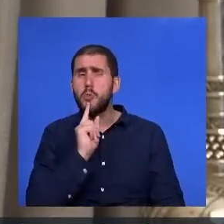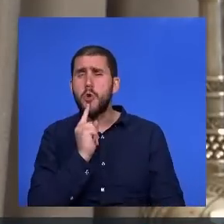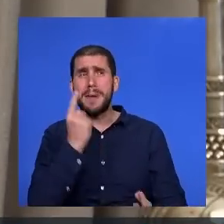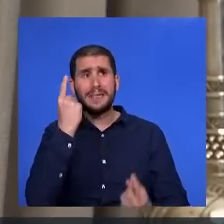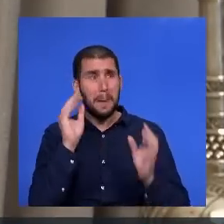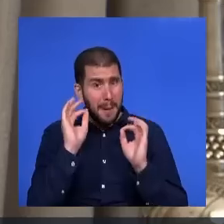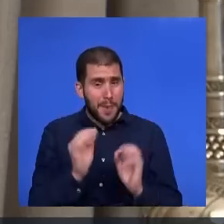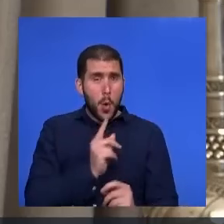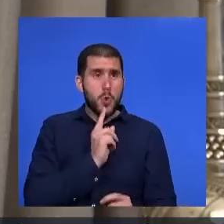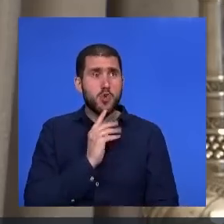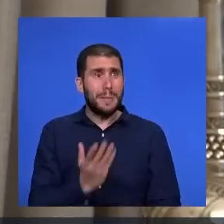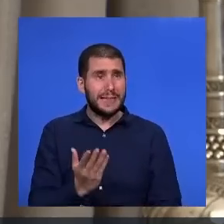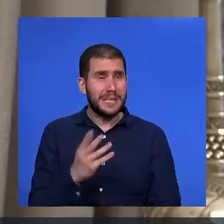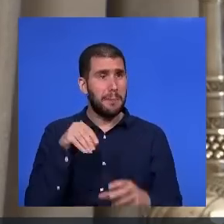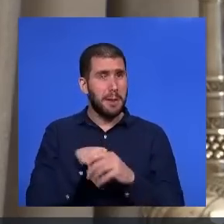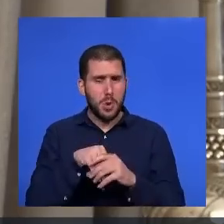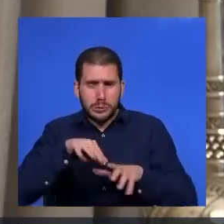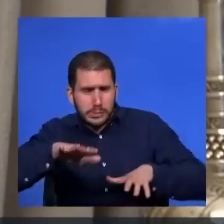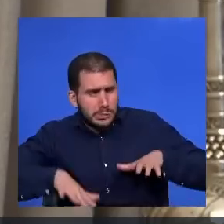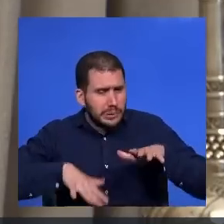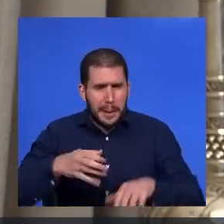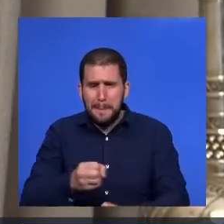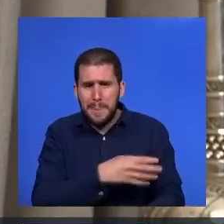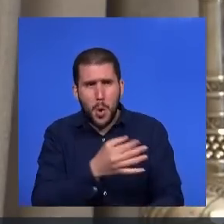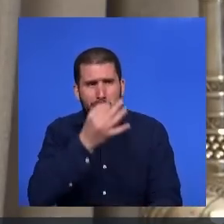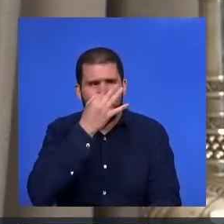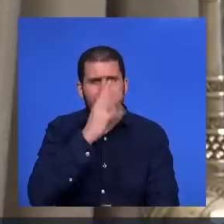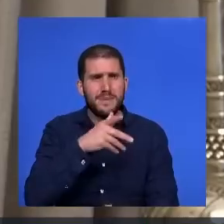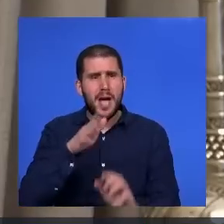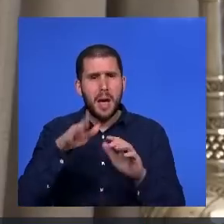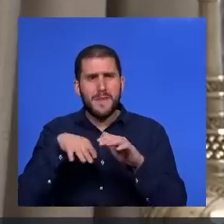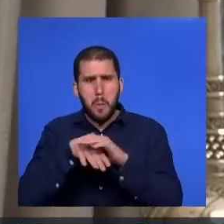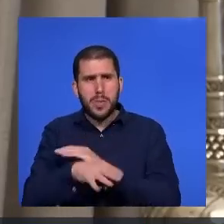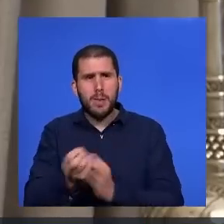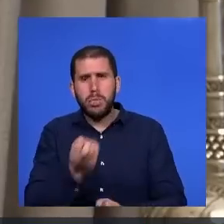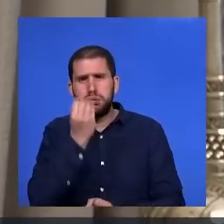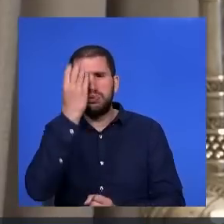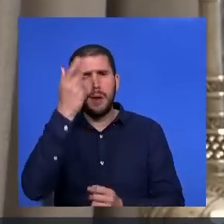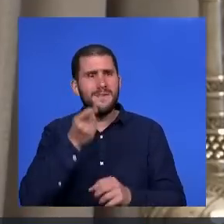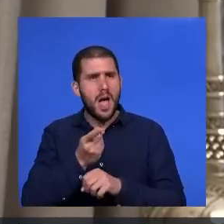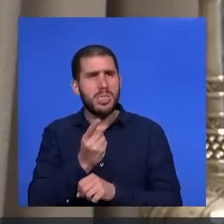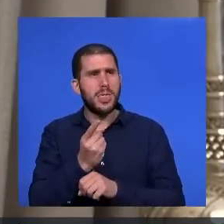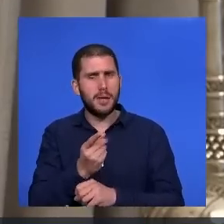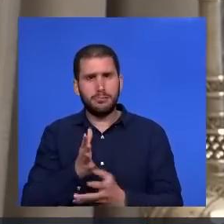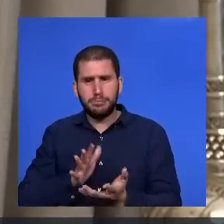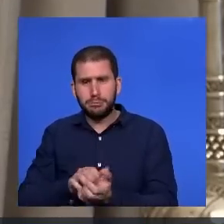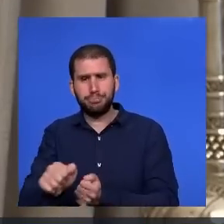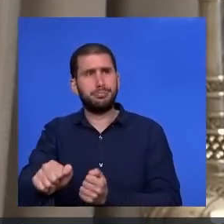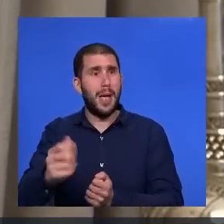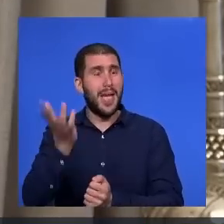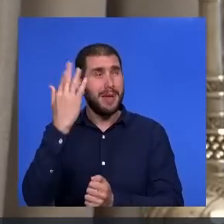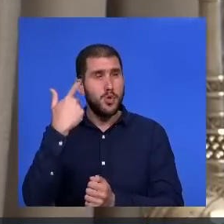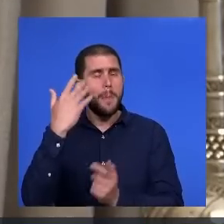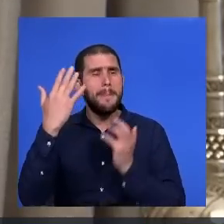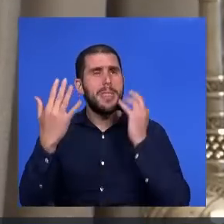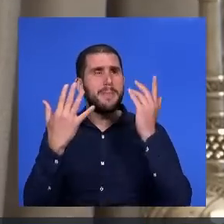באמת קומץ, בתוך המחילות והביוב והבונקרים והאשן והטנקים שדרסו אותם, היו רק